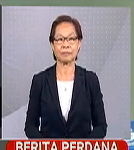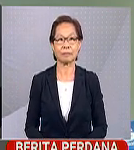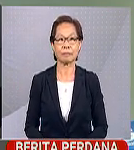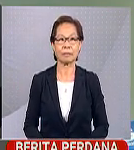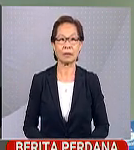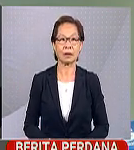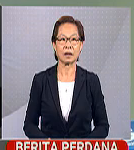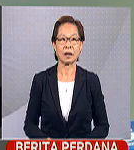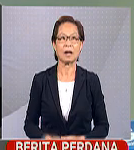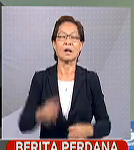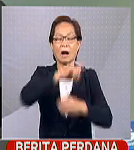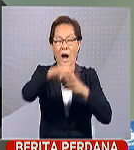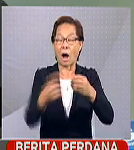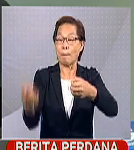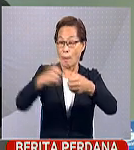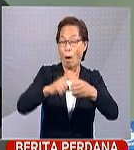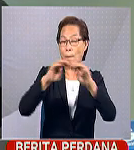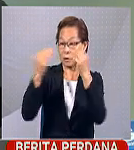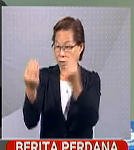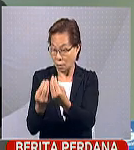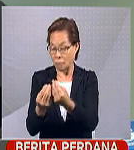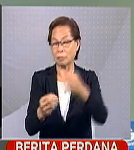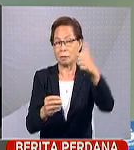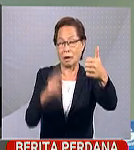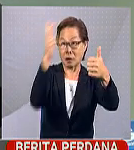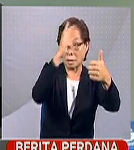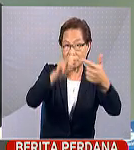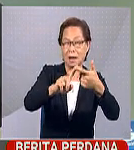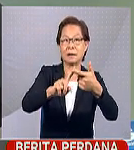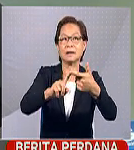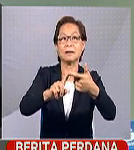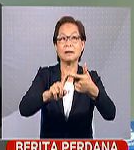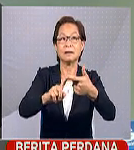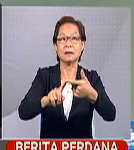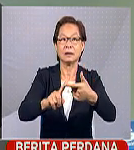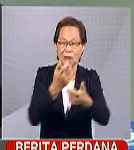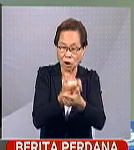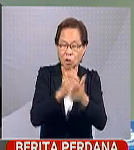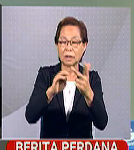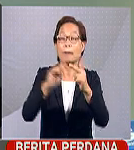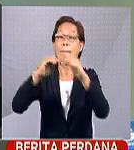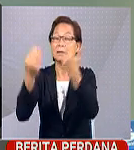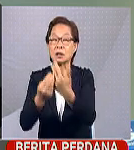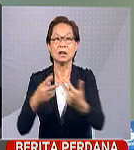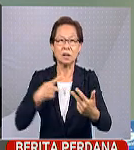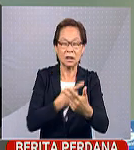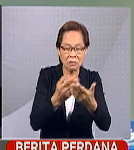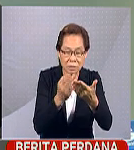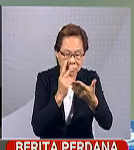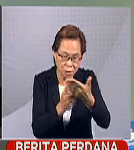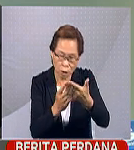Dan soal masyarakat. Jadi di bawah kerajaan tentulah kita akan revisit this whole idea